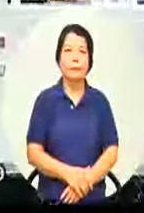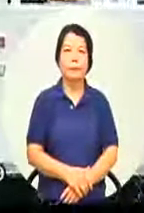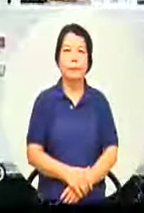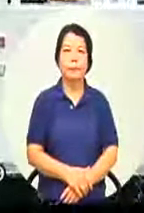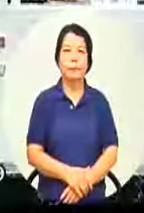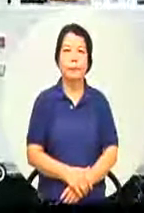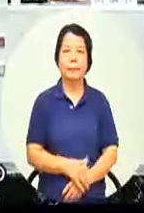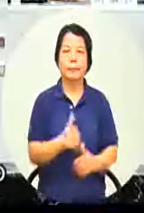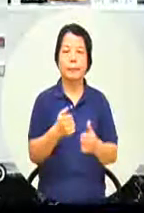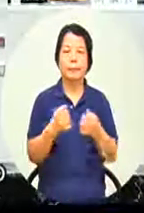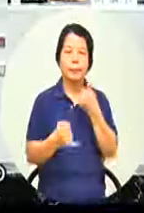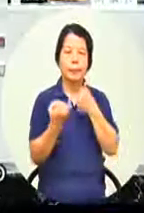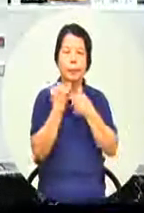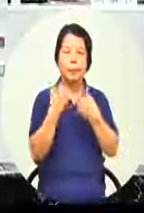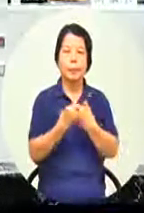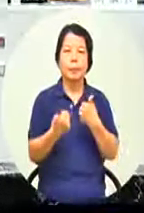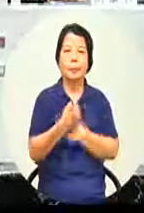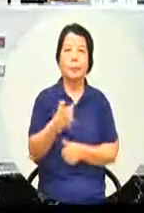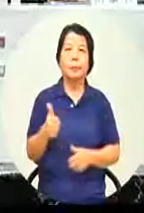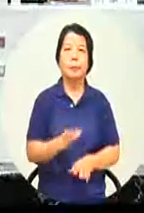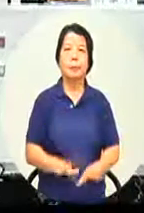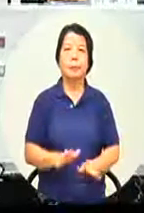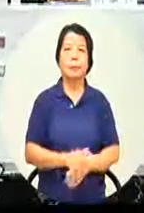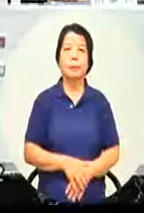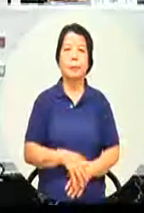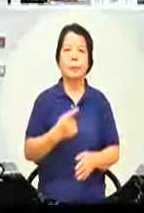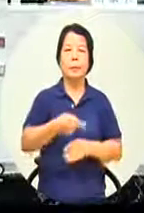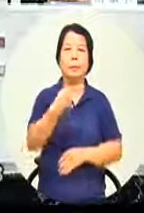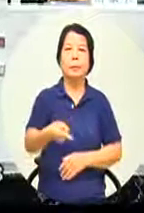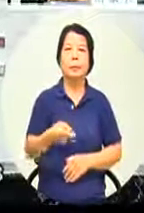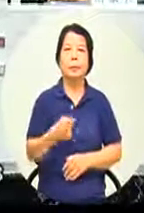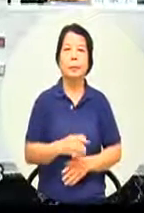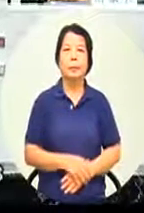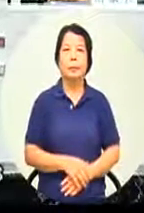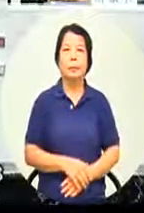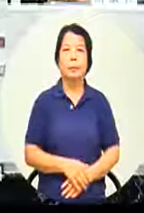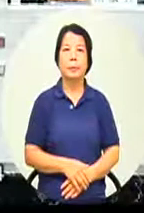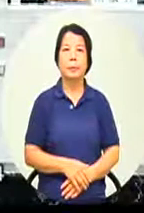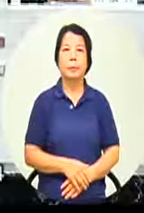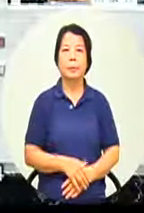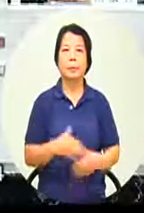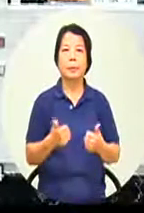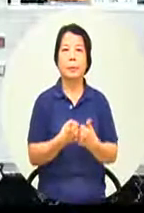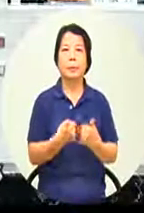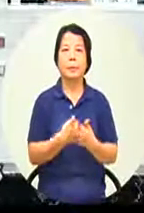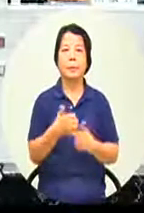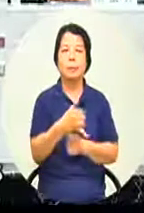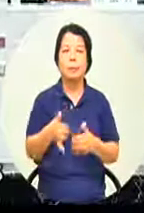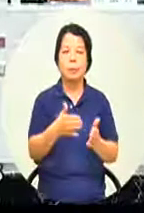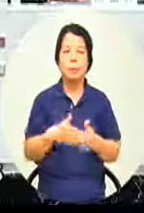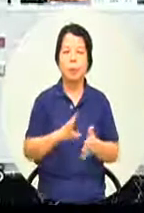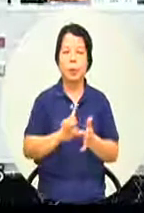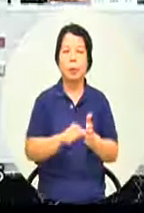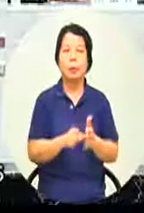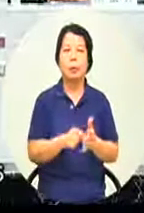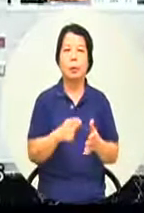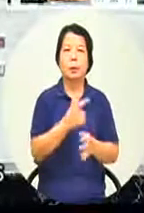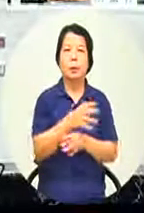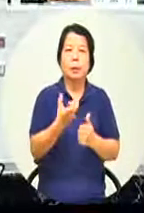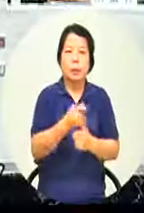好，谢谢何议员的质询哈。那在下一位质询议员质询之前，我们先处理一下时间哈，因为